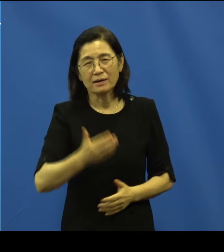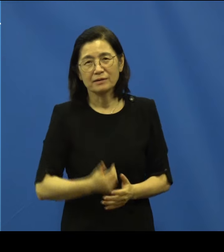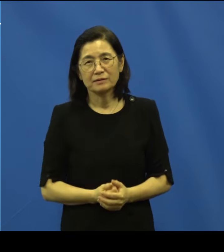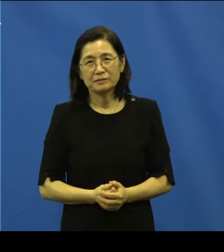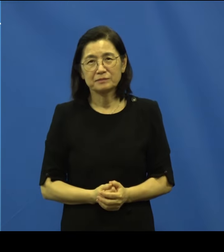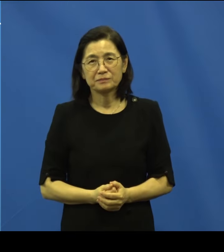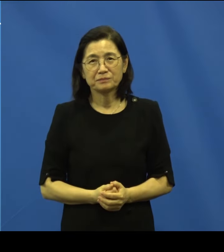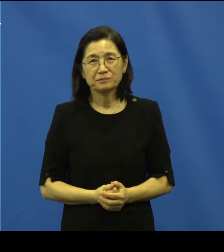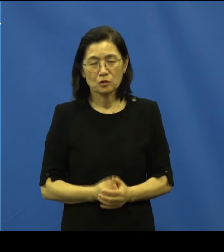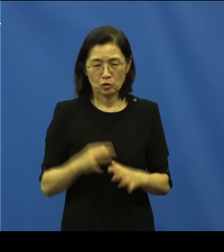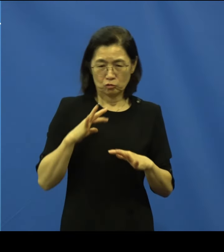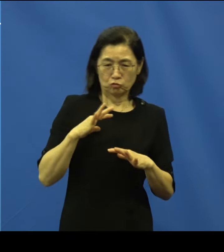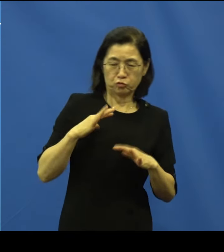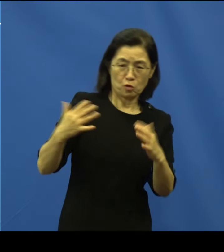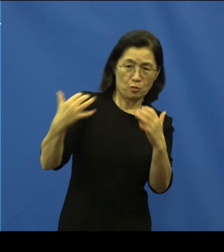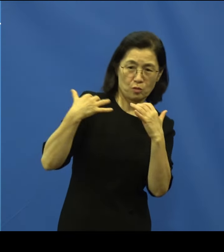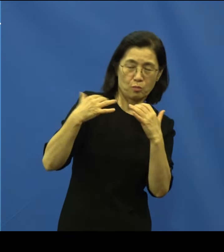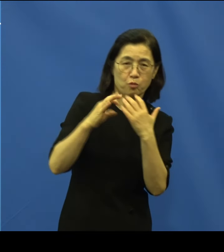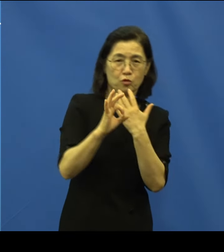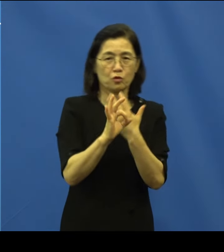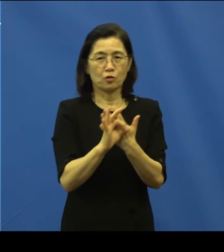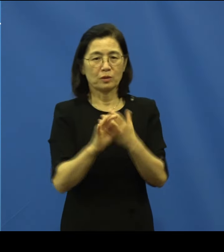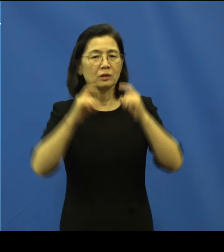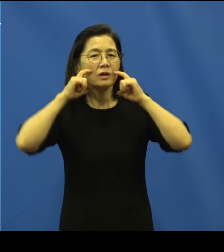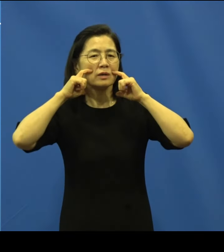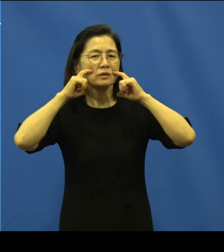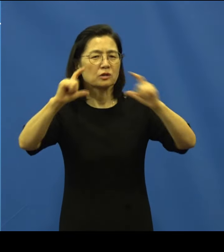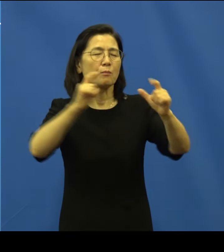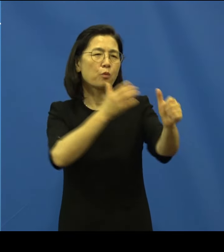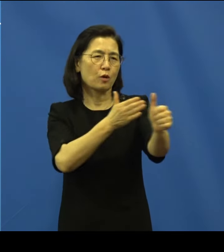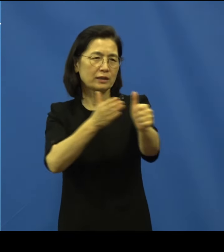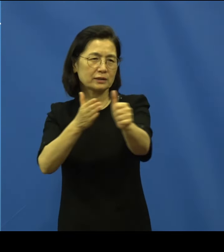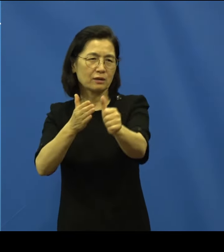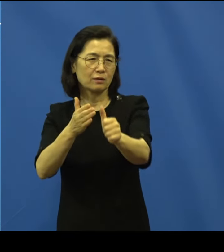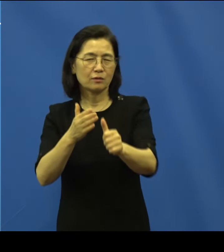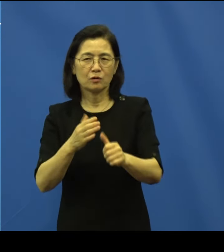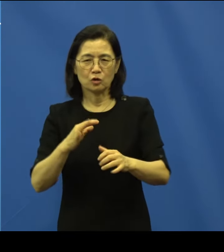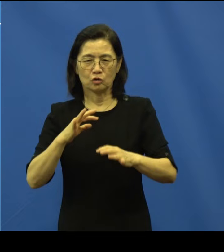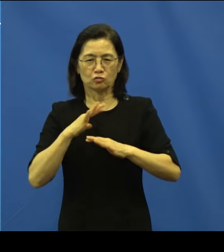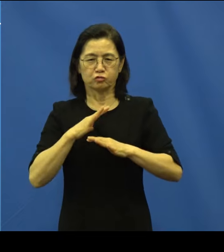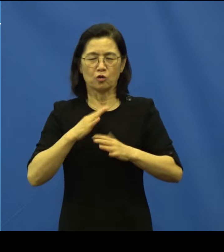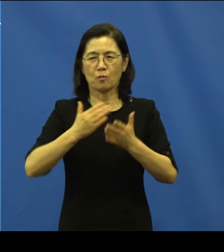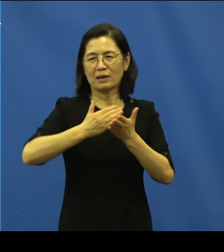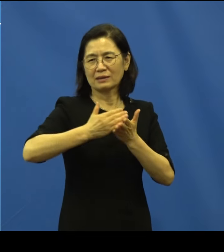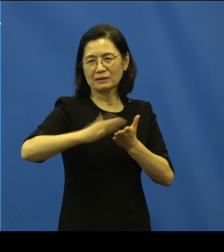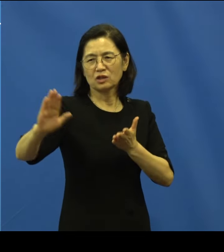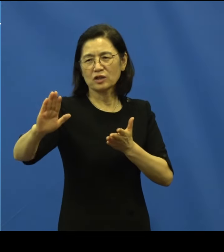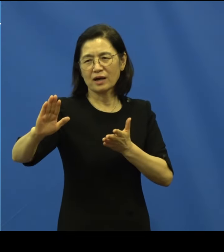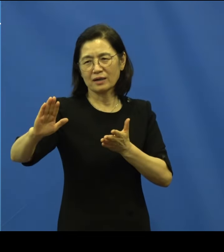여러분, 조금 두려움이 오면요, 선포하세요. 여러분, 두려움만 떠나갈지어다.